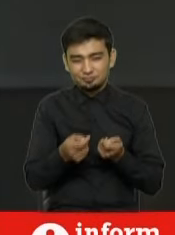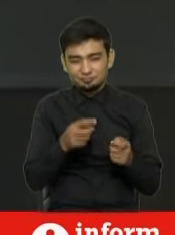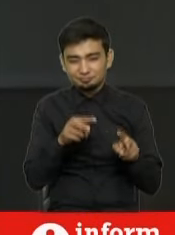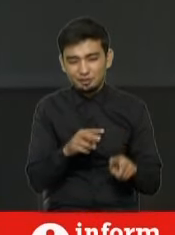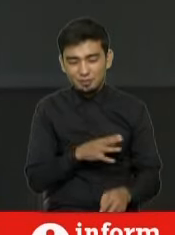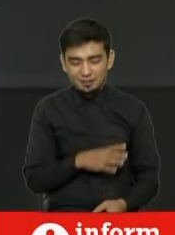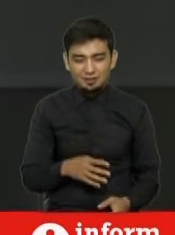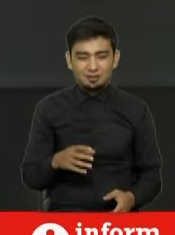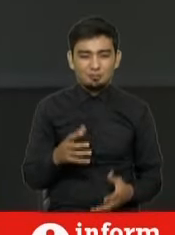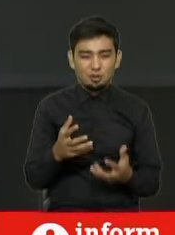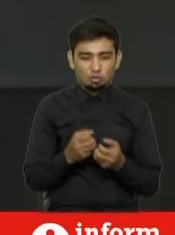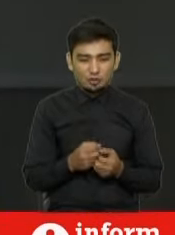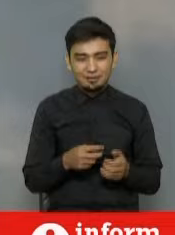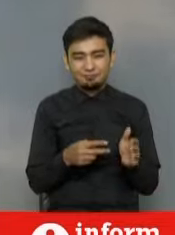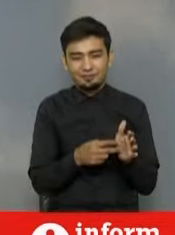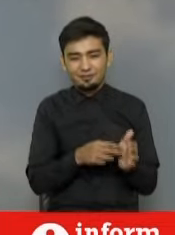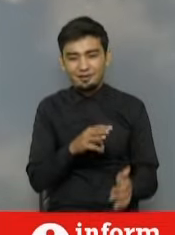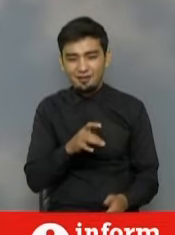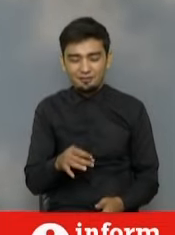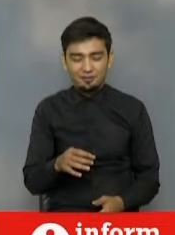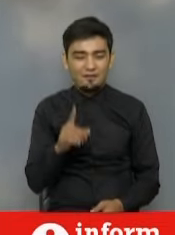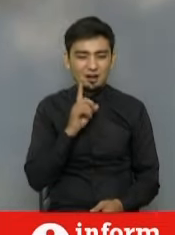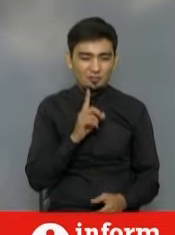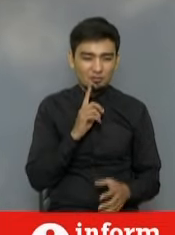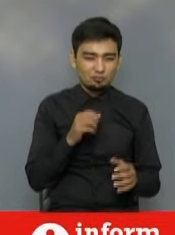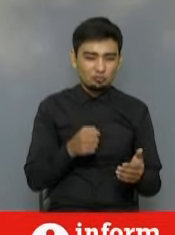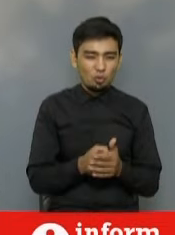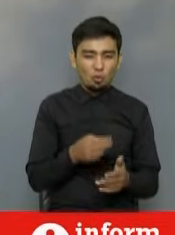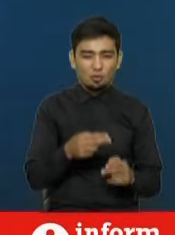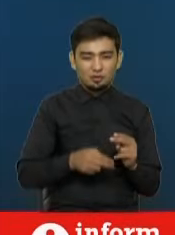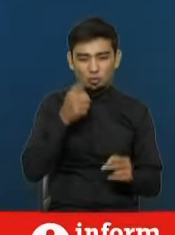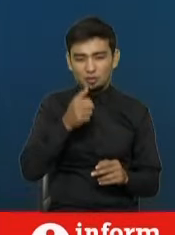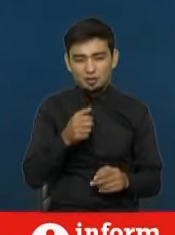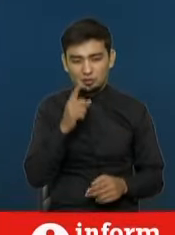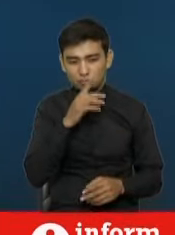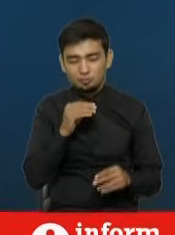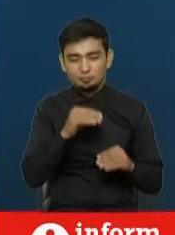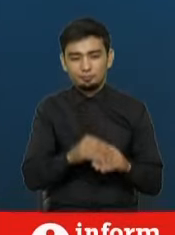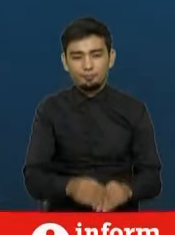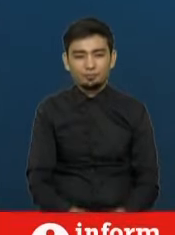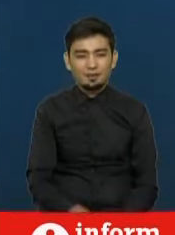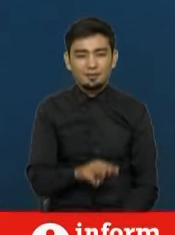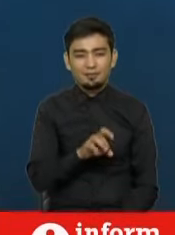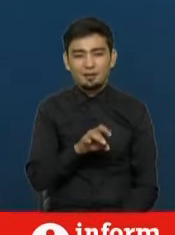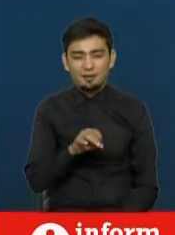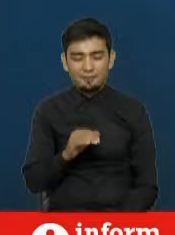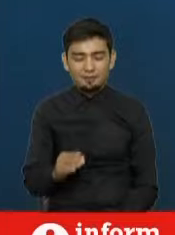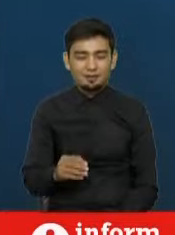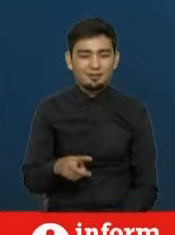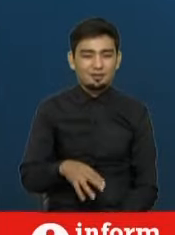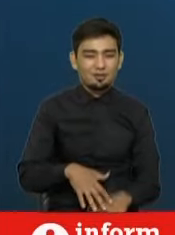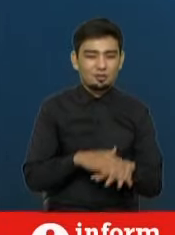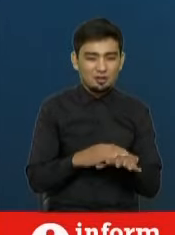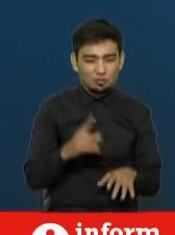поручили сдерживать рост тарифов для населения, по крайней мере, до конца года. Тарифы для населения, надеюсь, расти